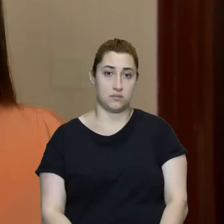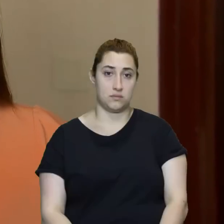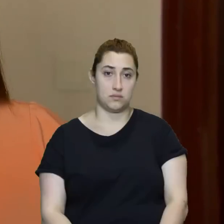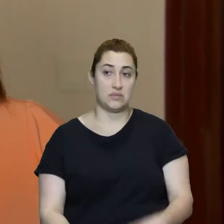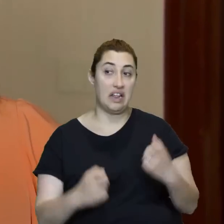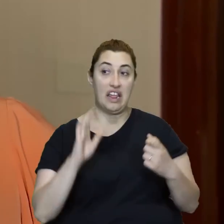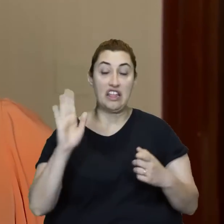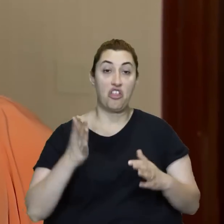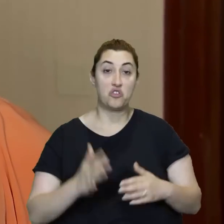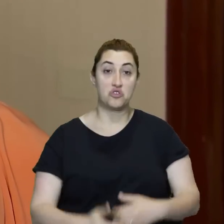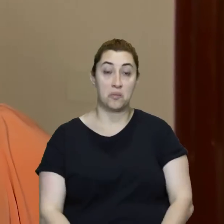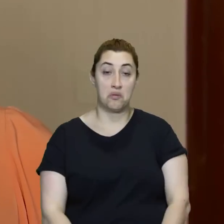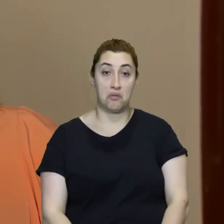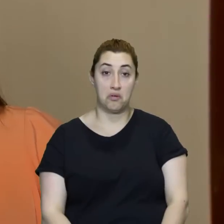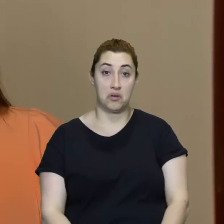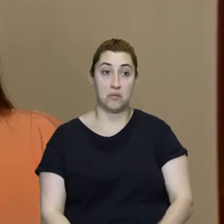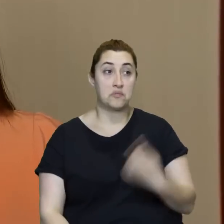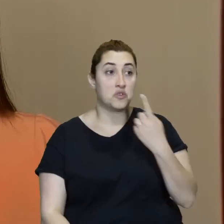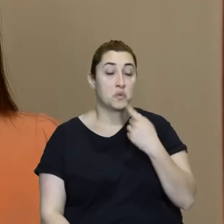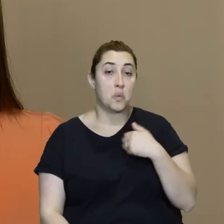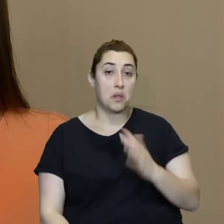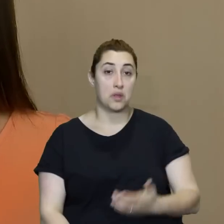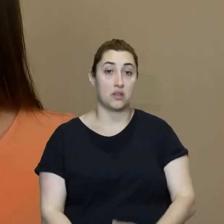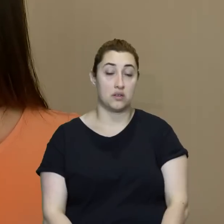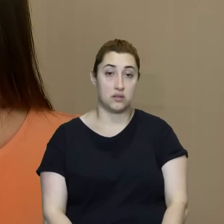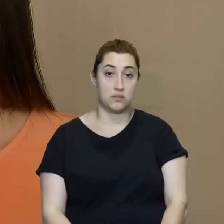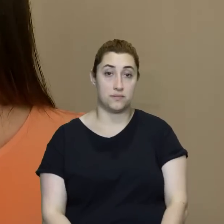Nereye gitti ki şimdi? Bir şey de söylemedi.